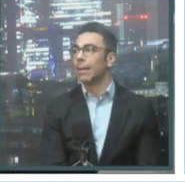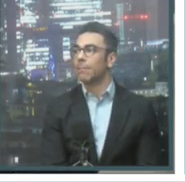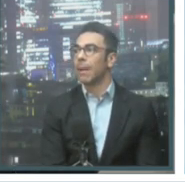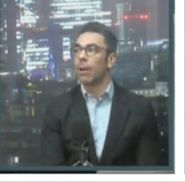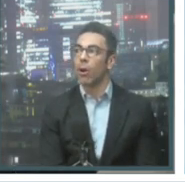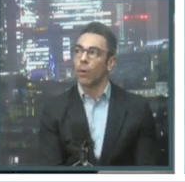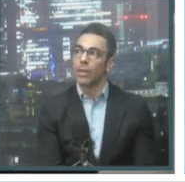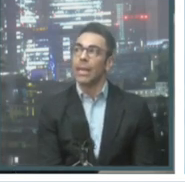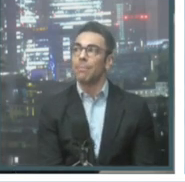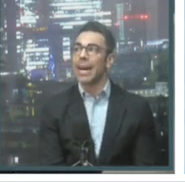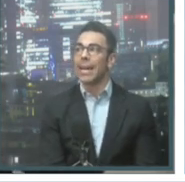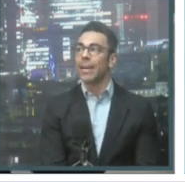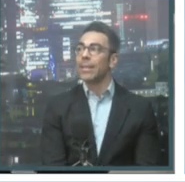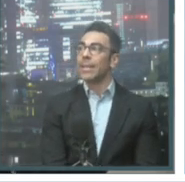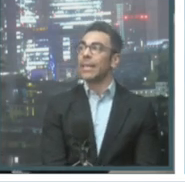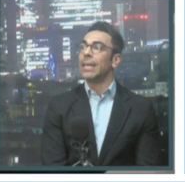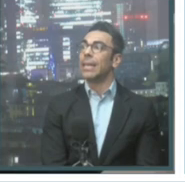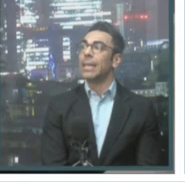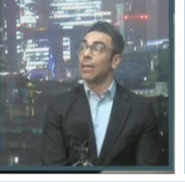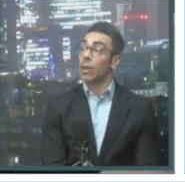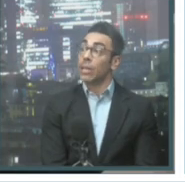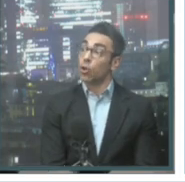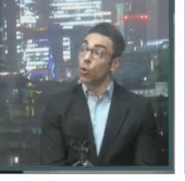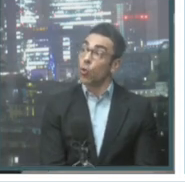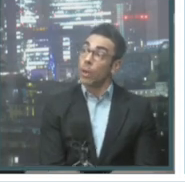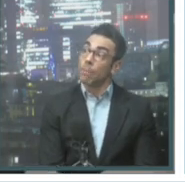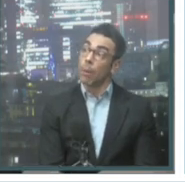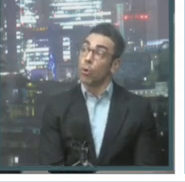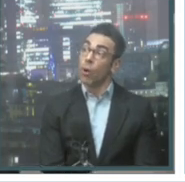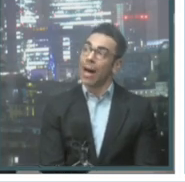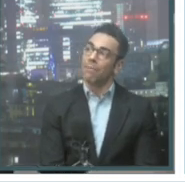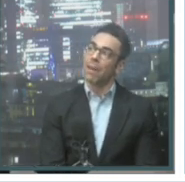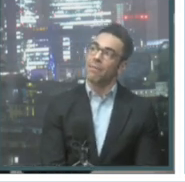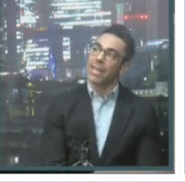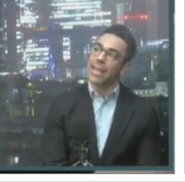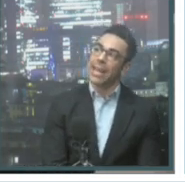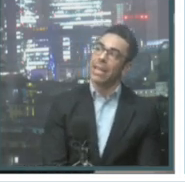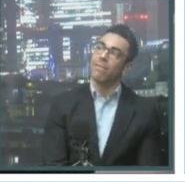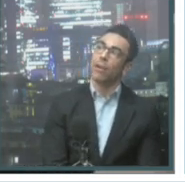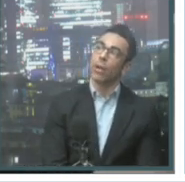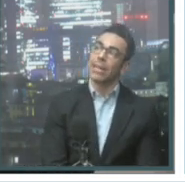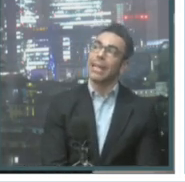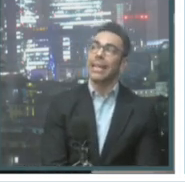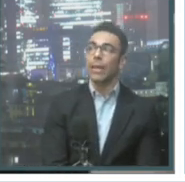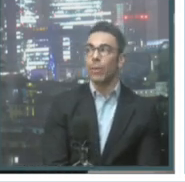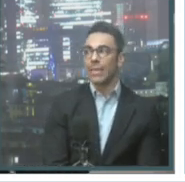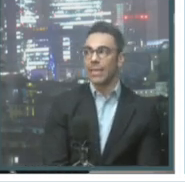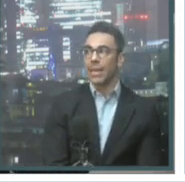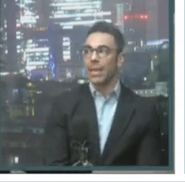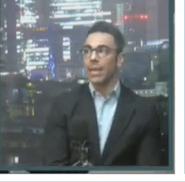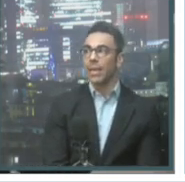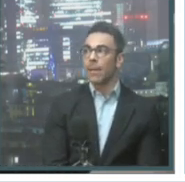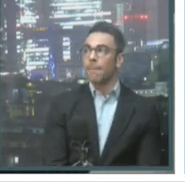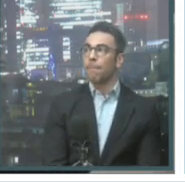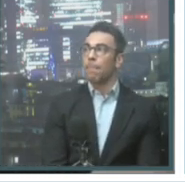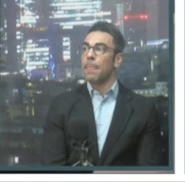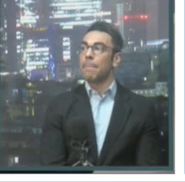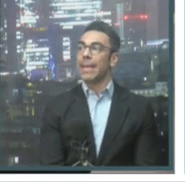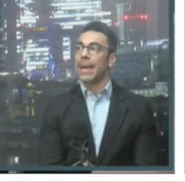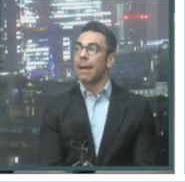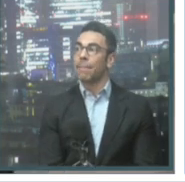parola quindi il labiale adesso sono qui proprio a far vedere il valore della lingua dei segni